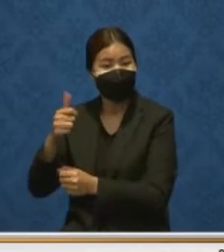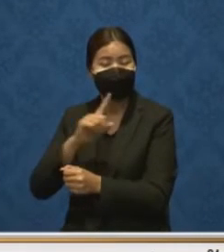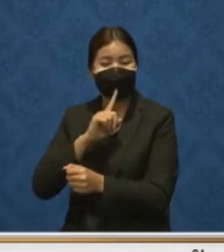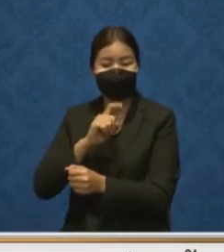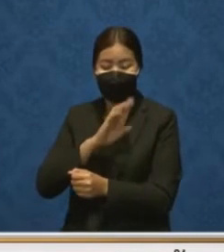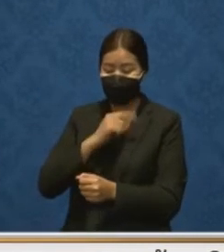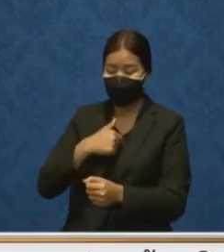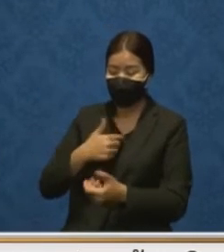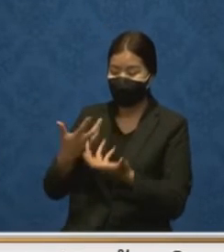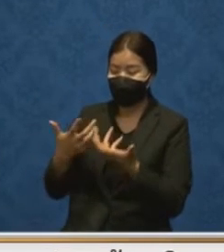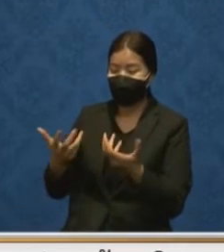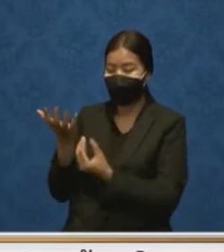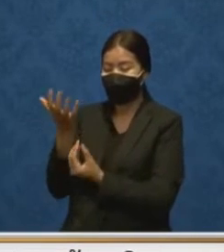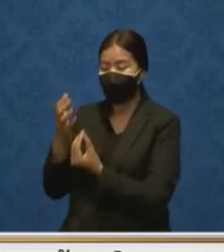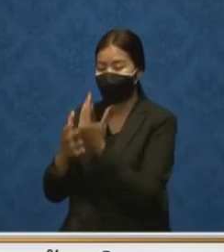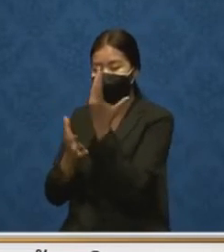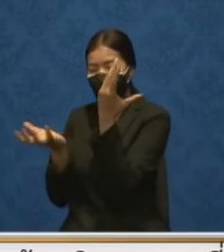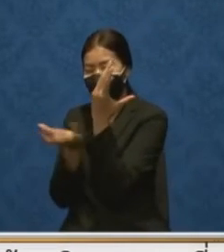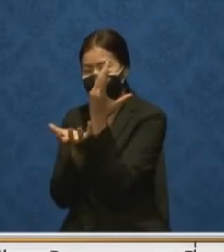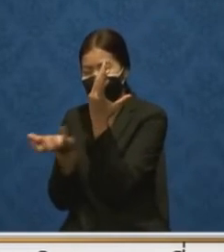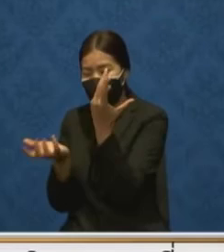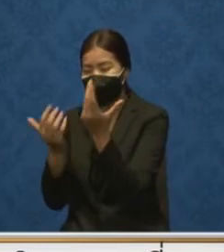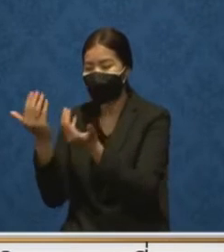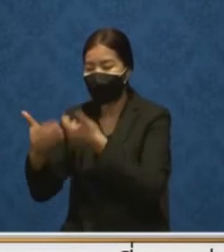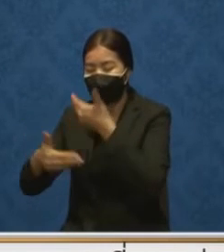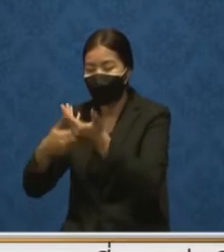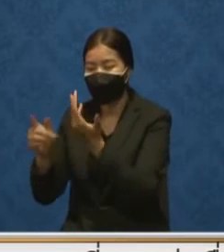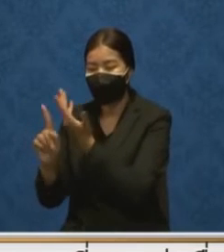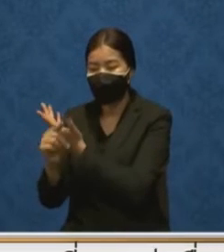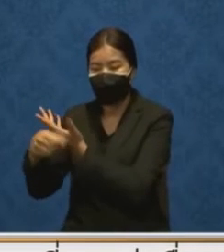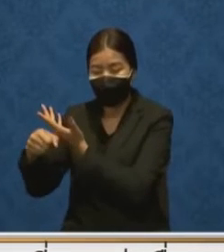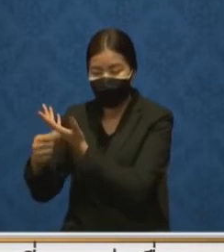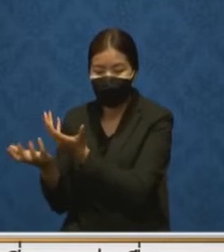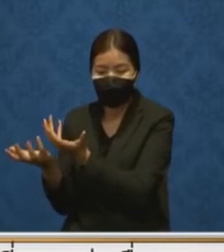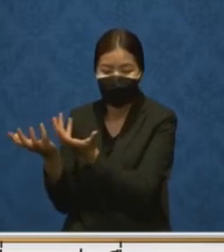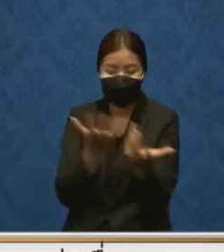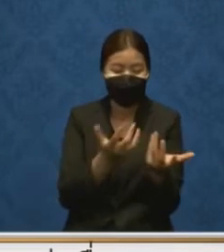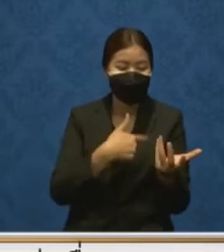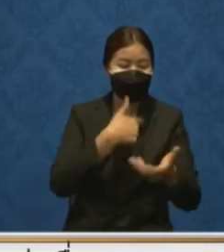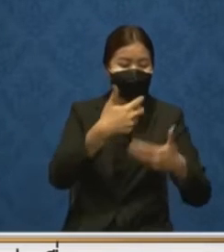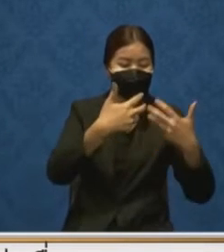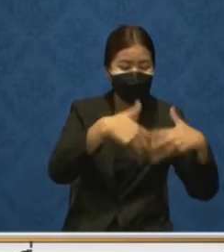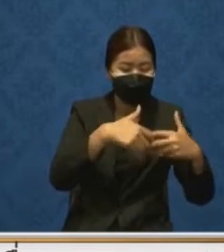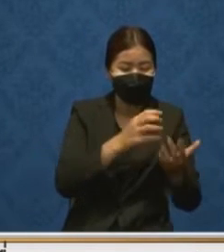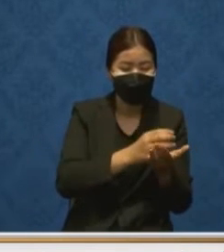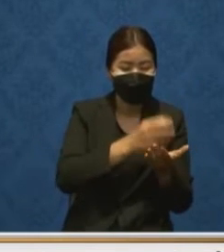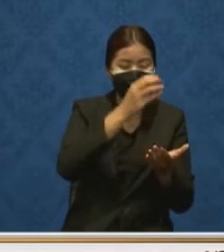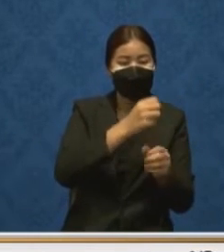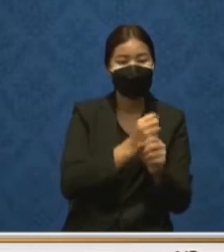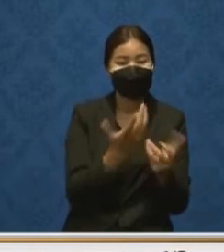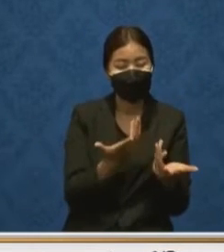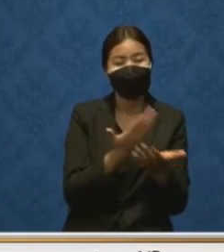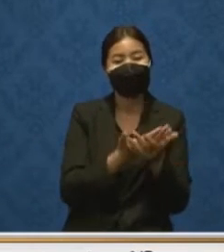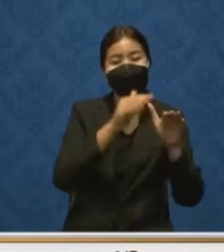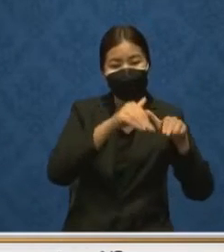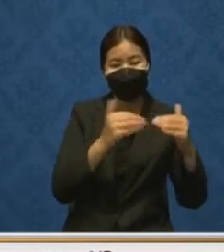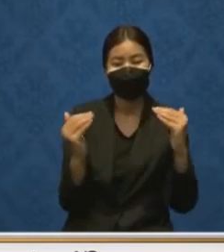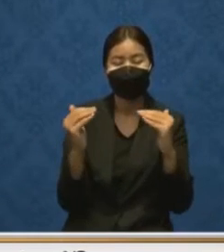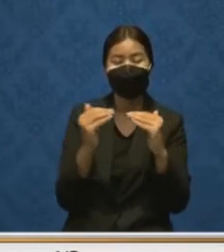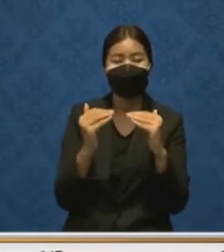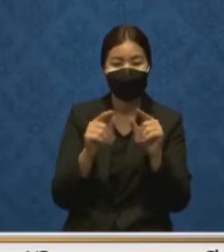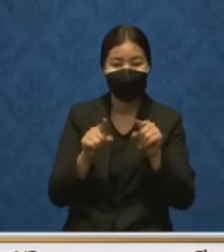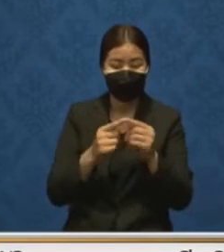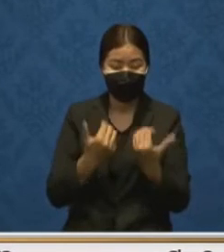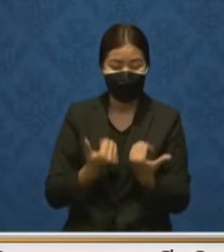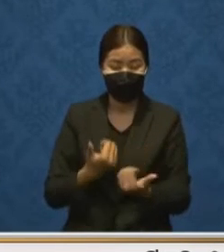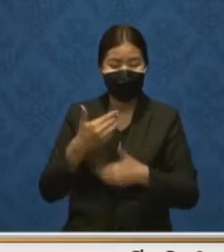ผลิตพอมีกำไรหรอเสมอทุนขอใหช่วยแก้ปัหาในช่งเรีกเวลาหัวเลี้ยวว่ตอนนี้ไปก่อนราคาน้มป